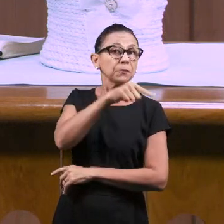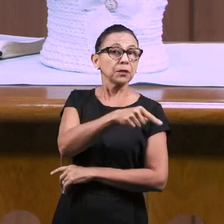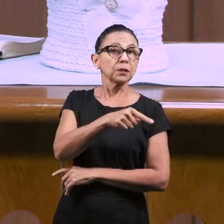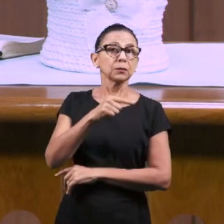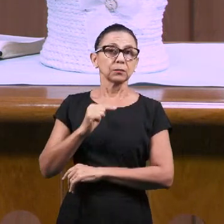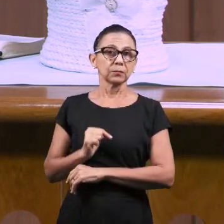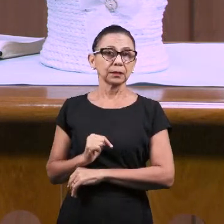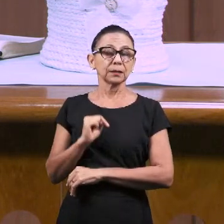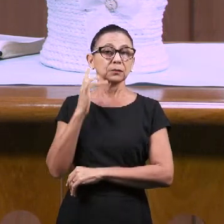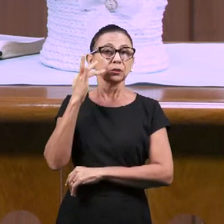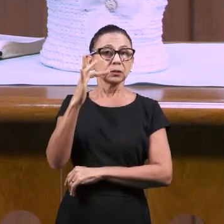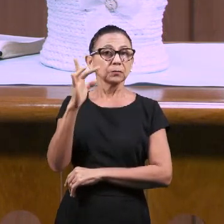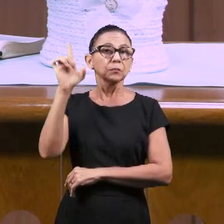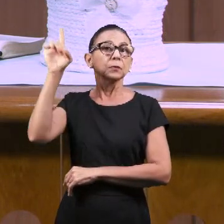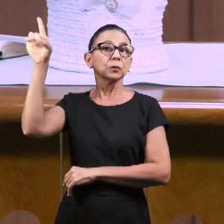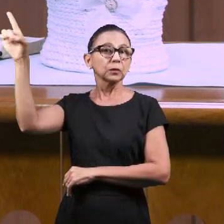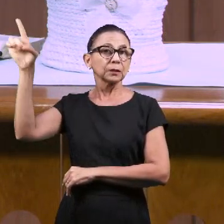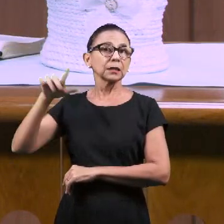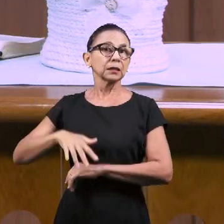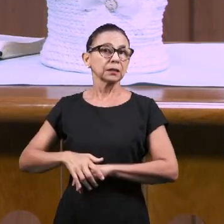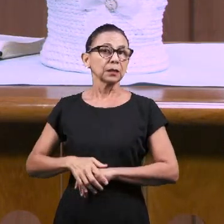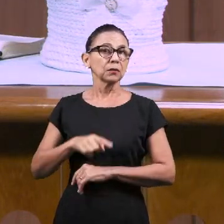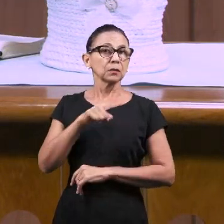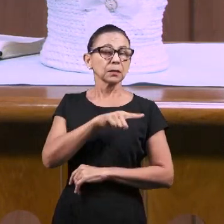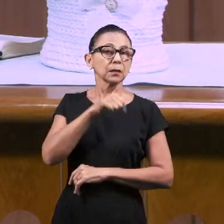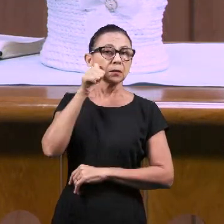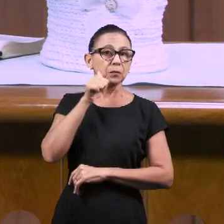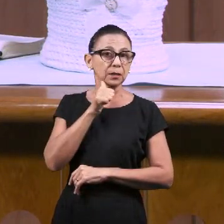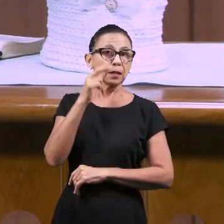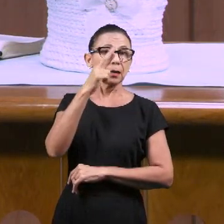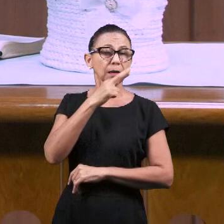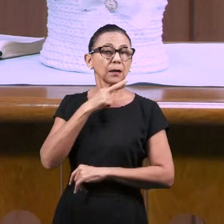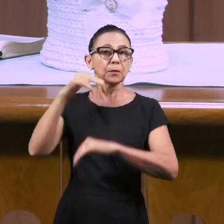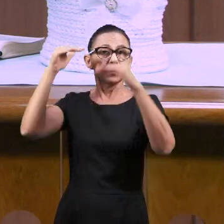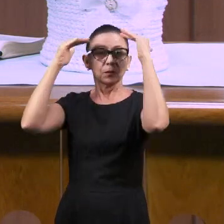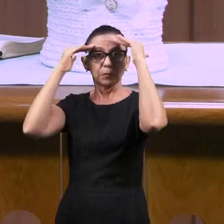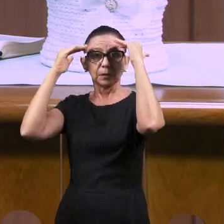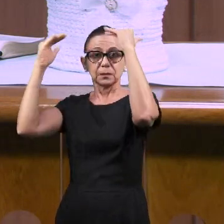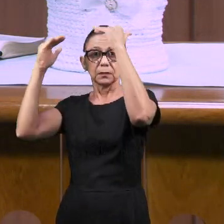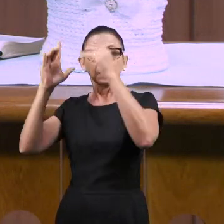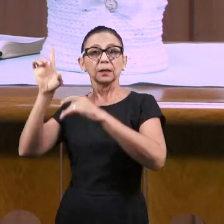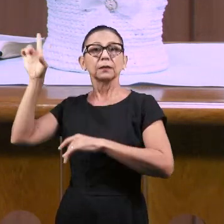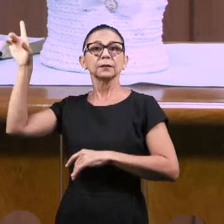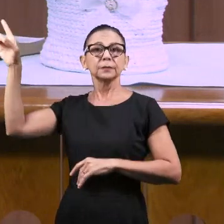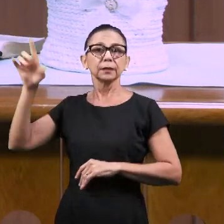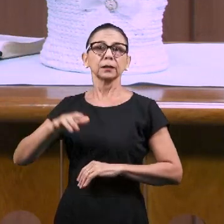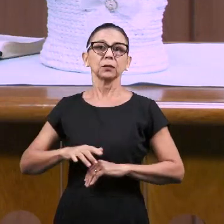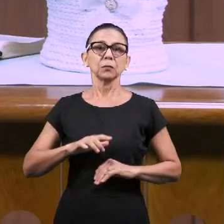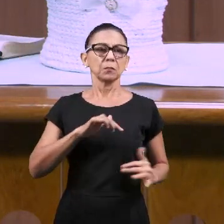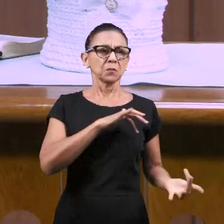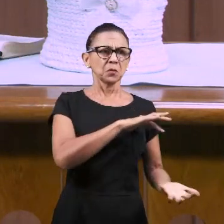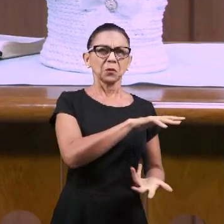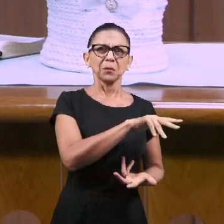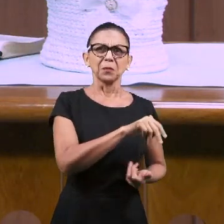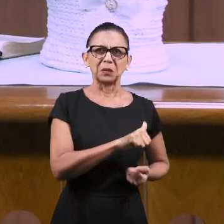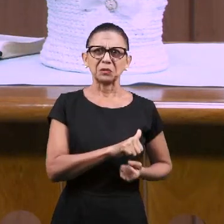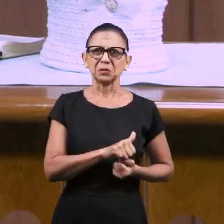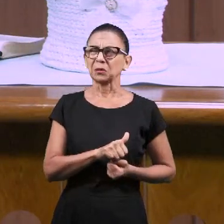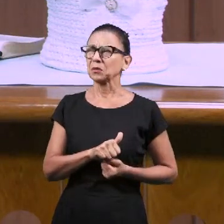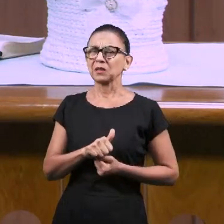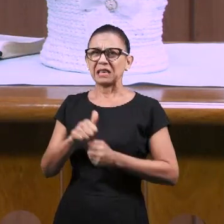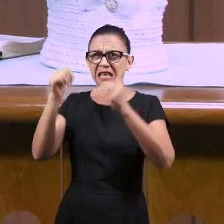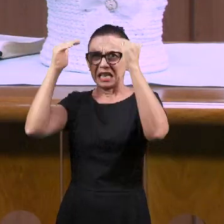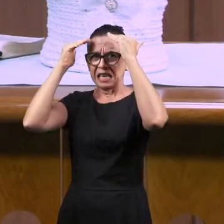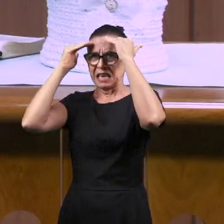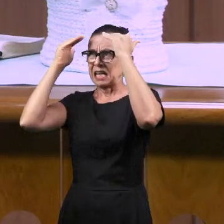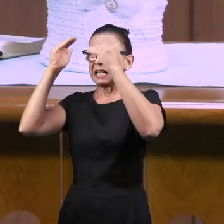frères, le monde, il ne se convertit pas parce qu'il n'a aucun respect à un christianisme qu'elle